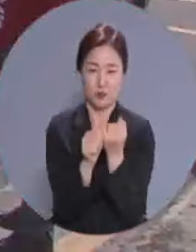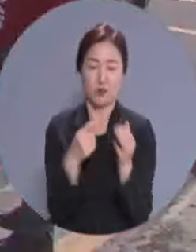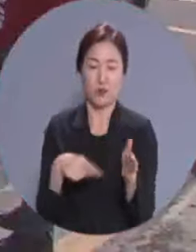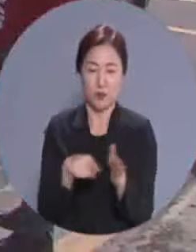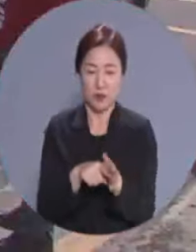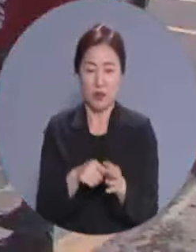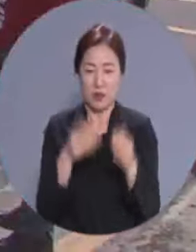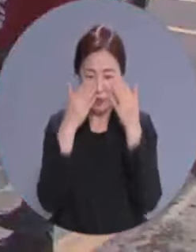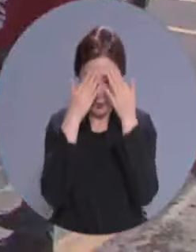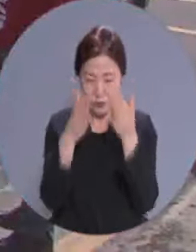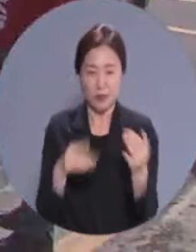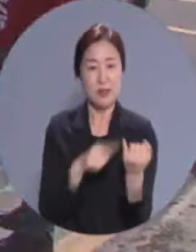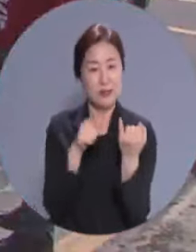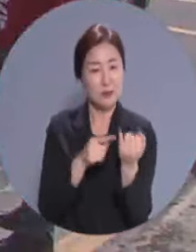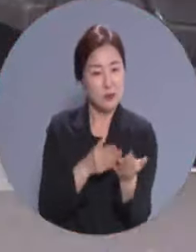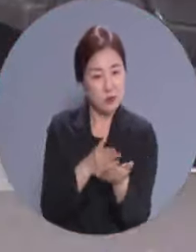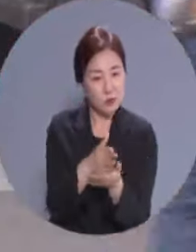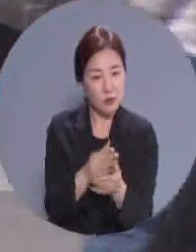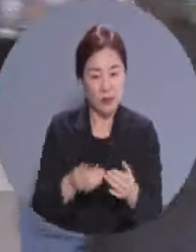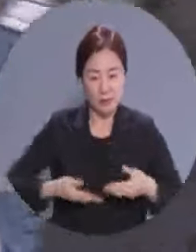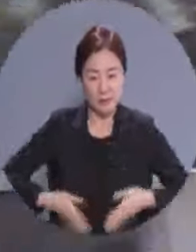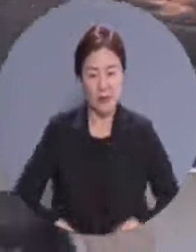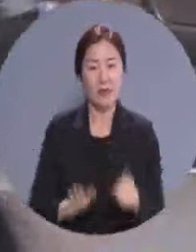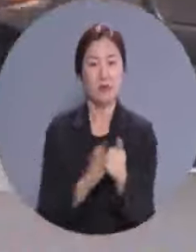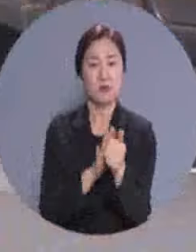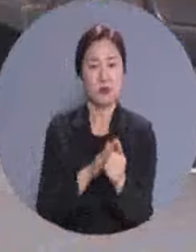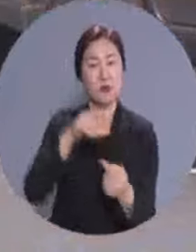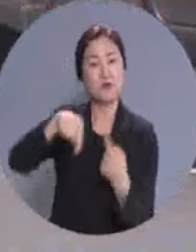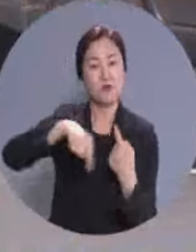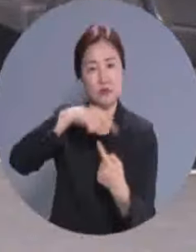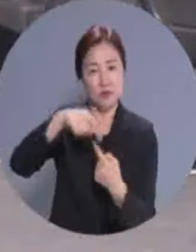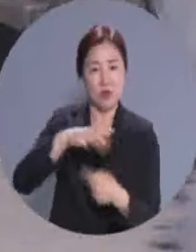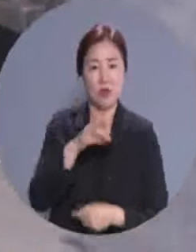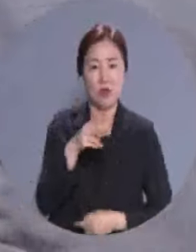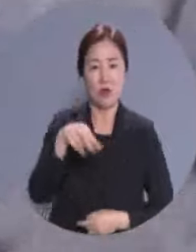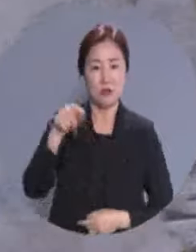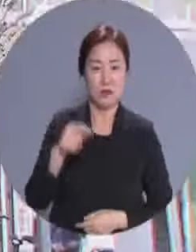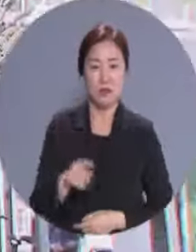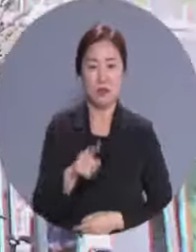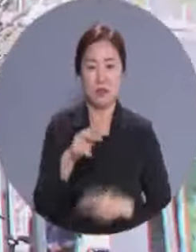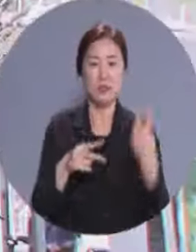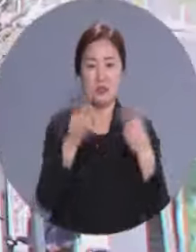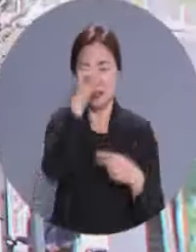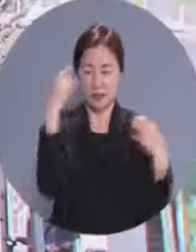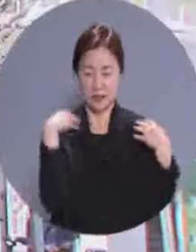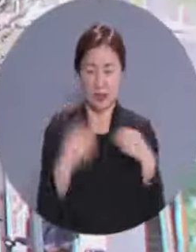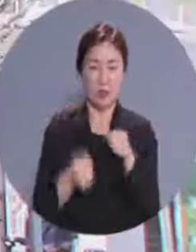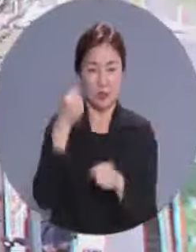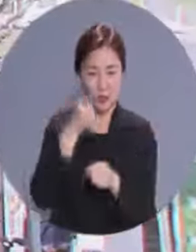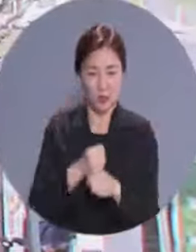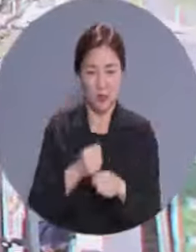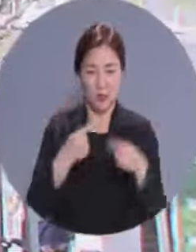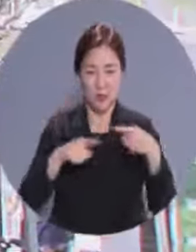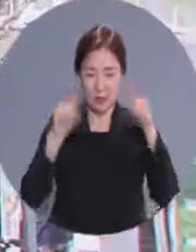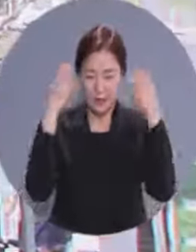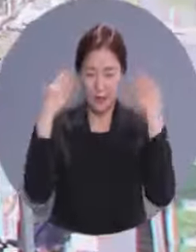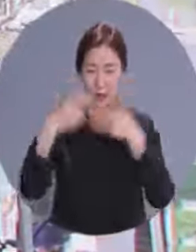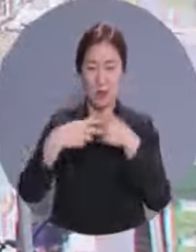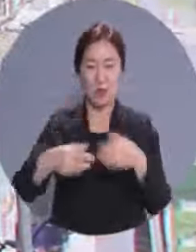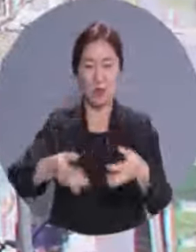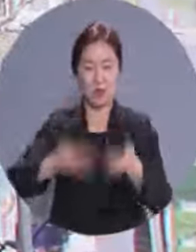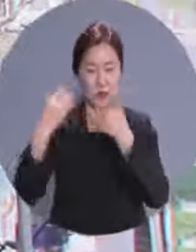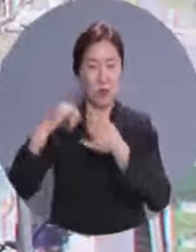공공 산부인과와 산후조리원을 운영하고 여서동 제2청사 복원과 대학병원 유치를 반드시